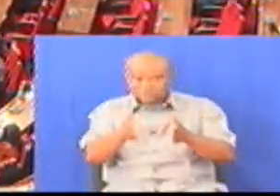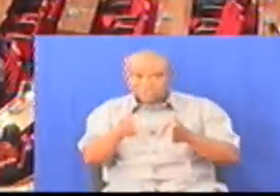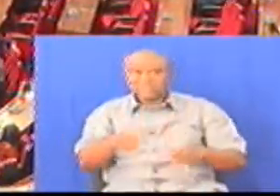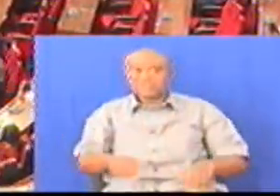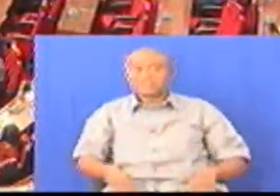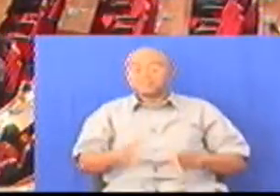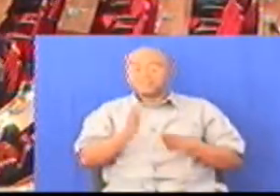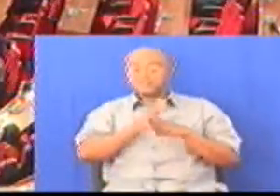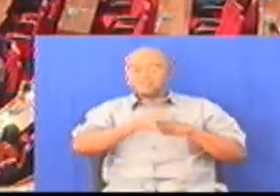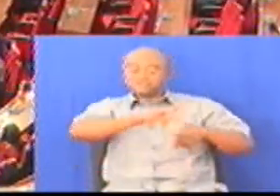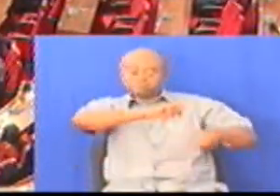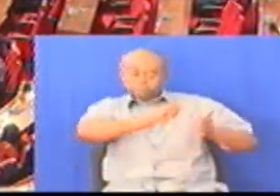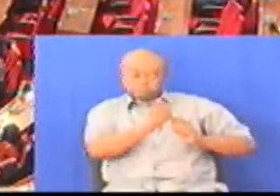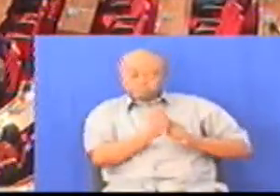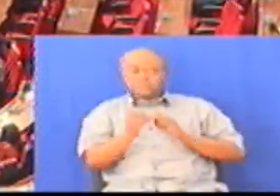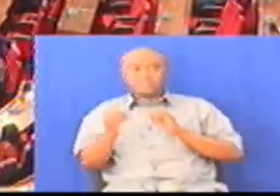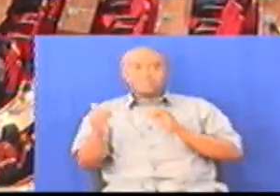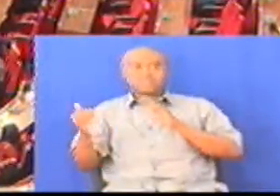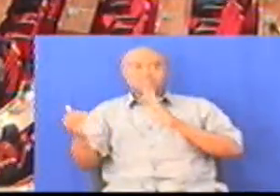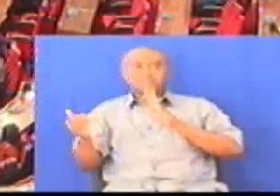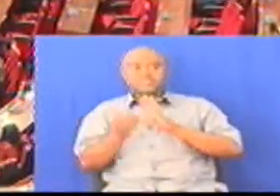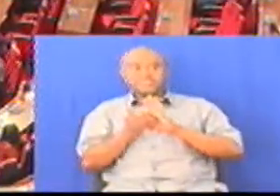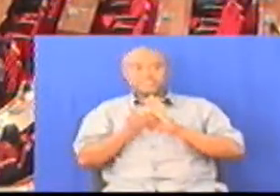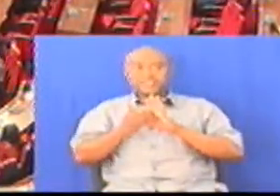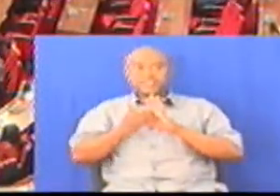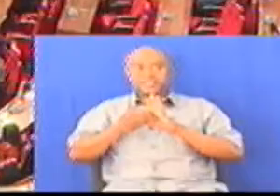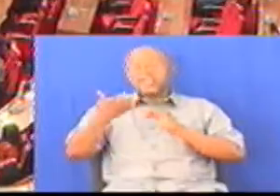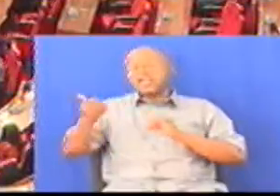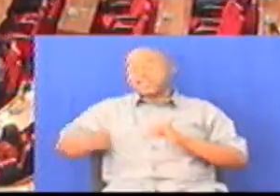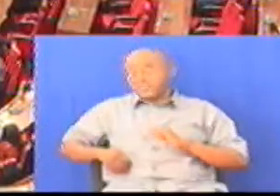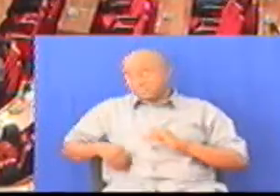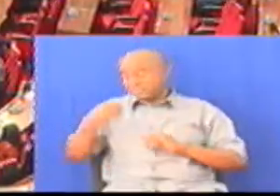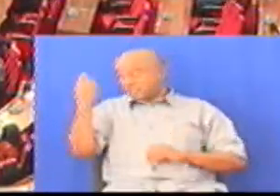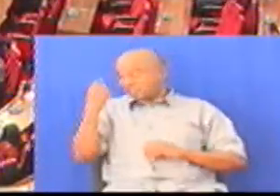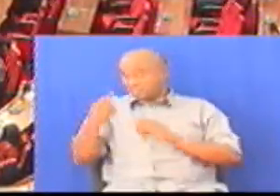marekebisho ya sheria ya hifadhi ya taifa, the National Park Act.